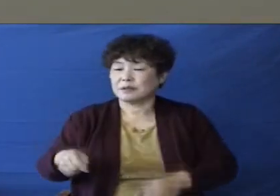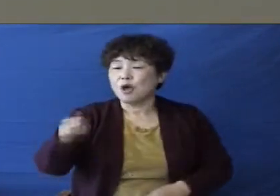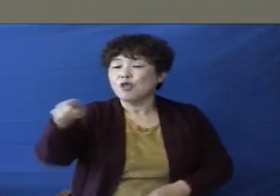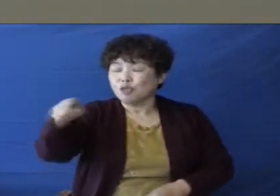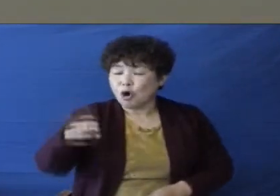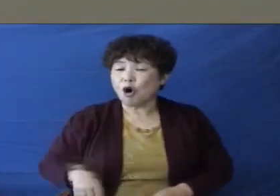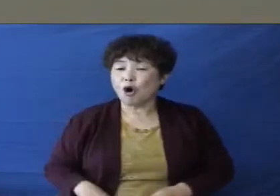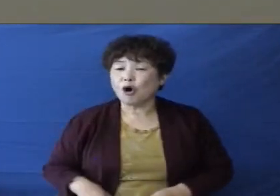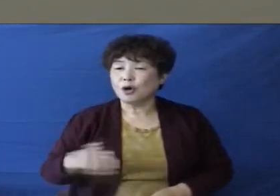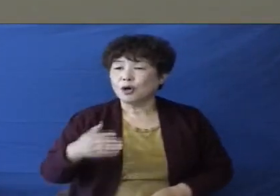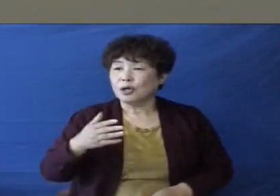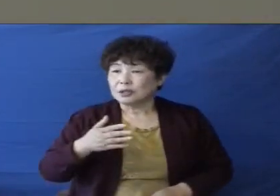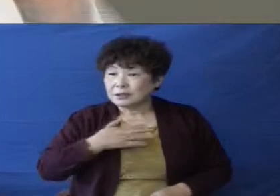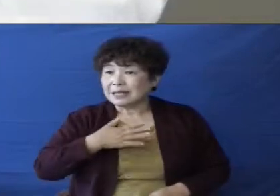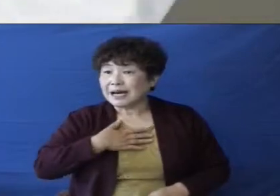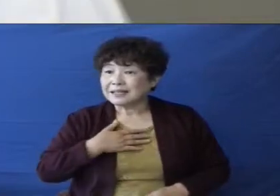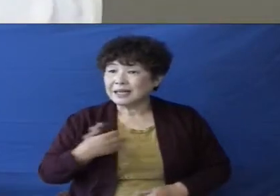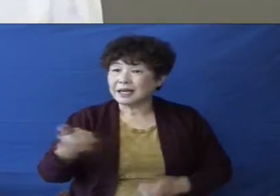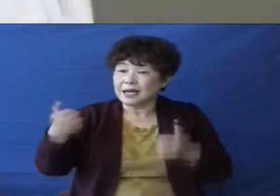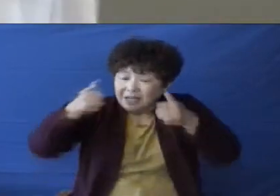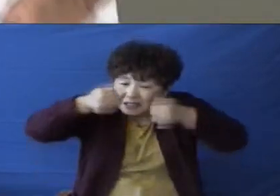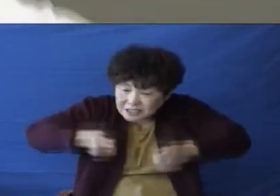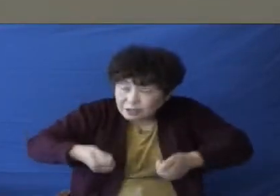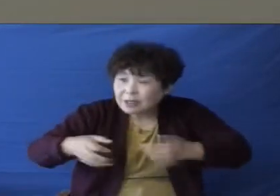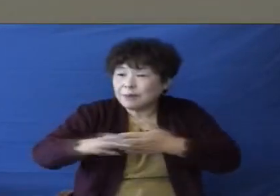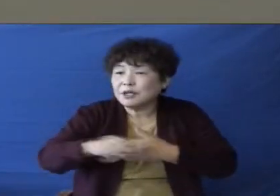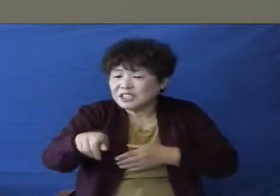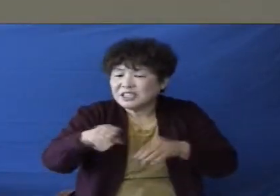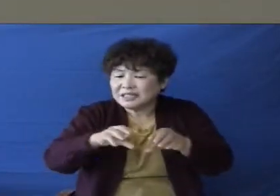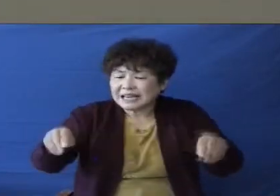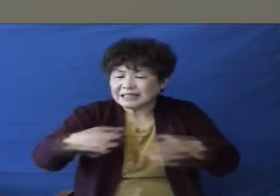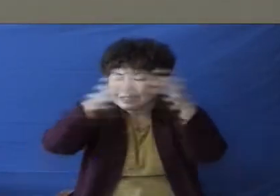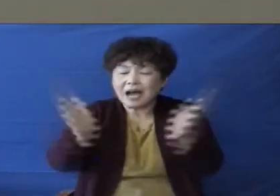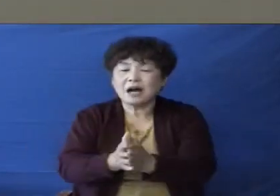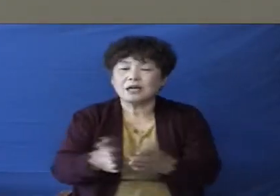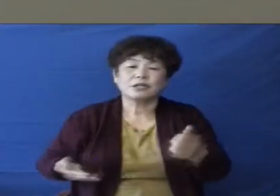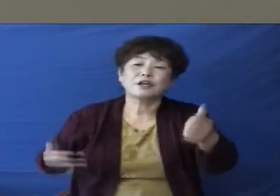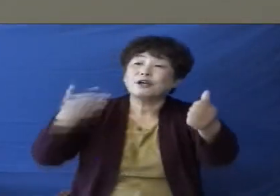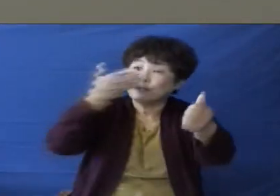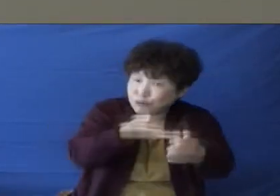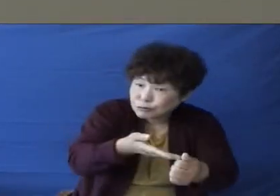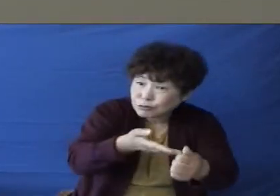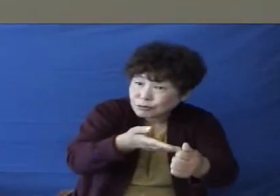권력자가 테라 나한테 절 한번만 하면 내가 쉽게 아